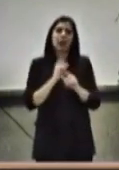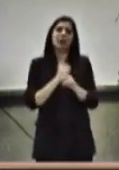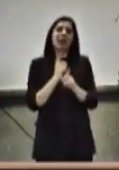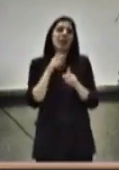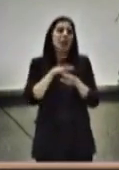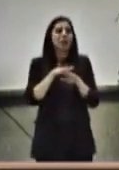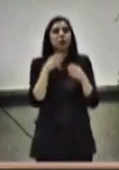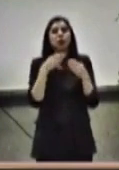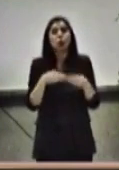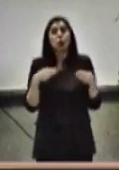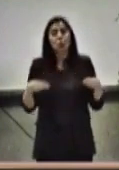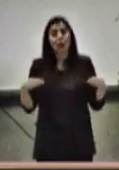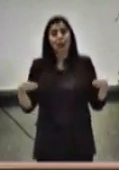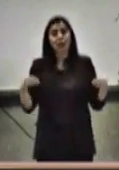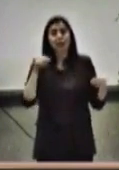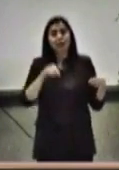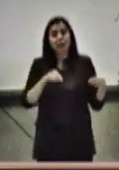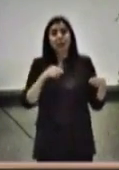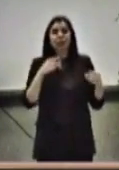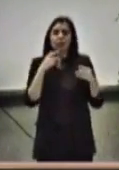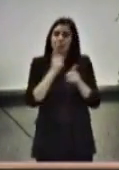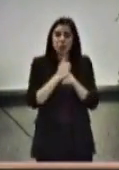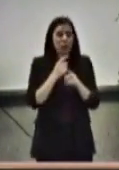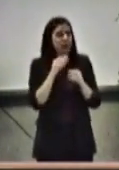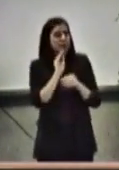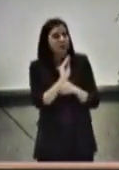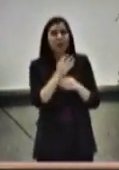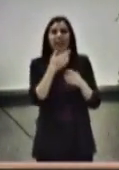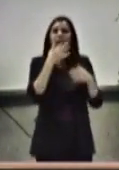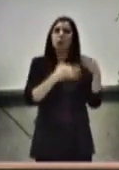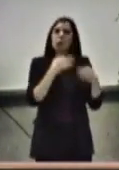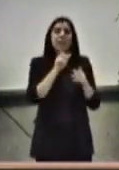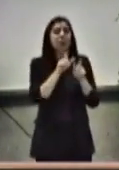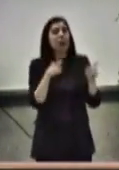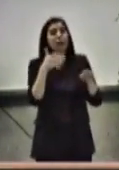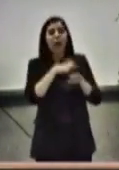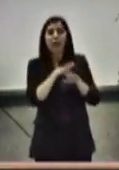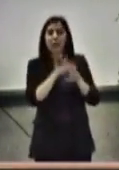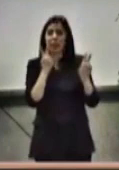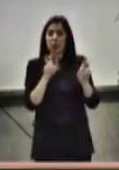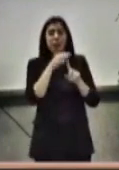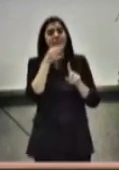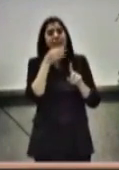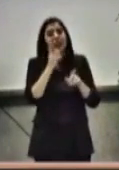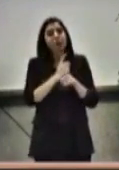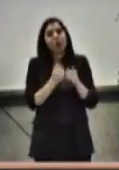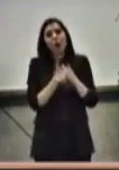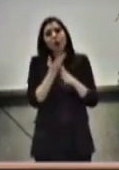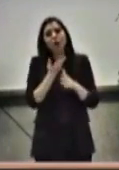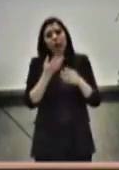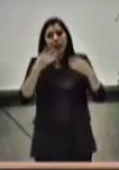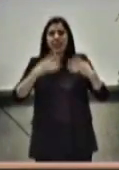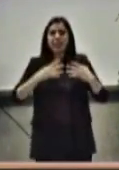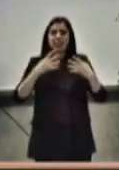strumenti che mantengano in qualche modo, dobbiamo affidarci ai giuristi, alle persone esperte di questo argomento e quindi costruire dei sistemi